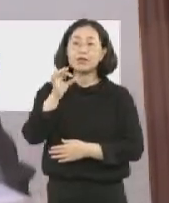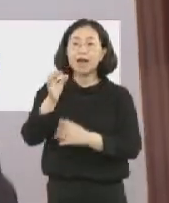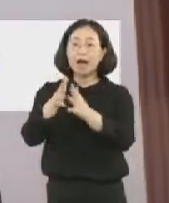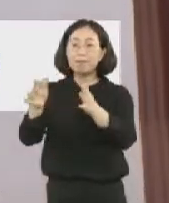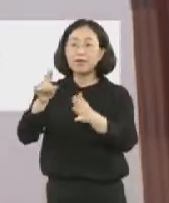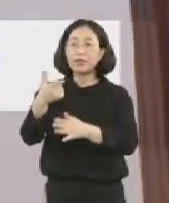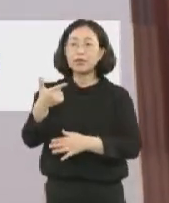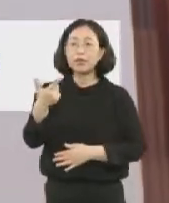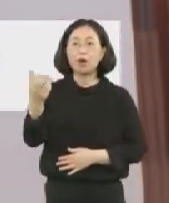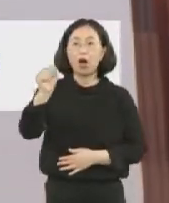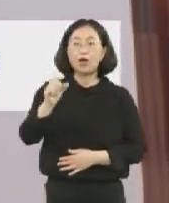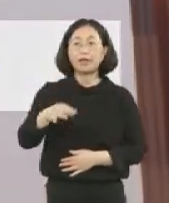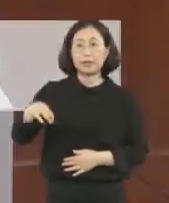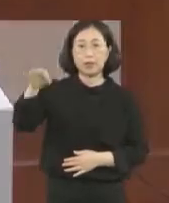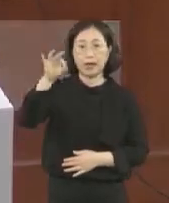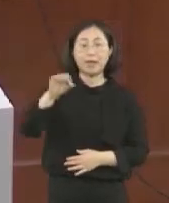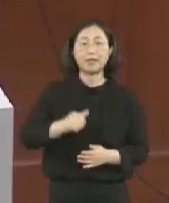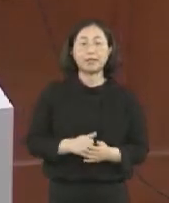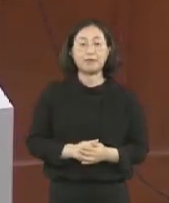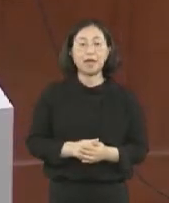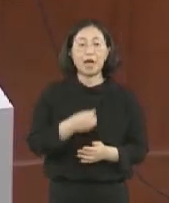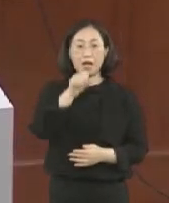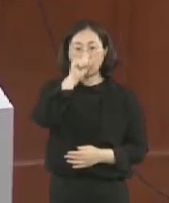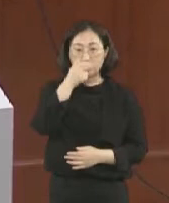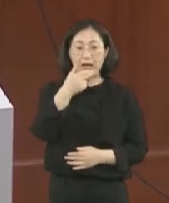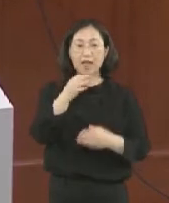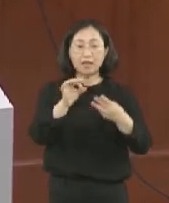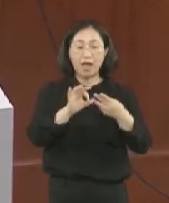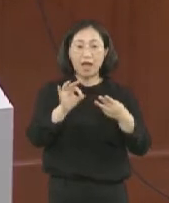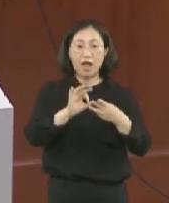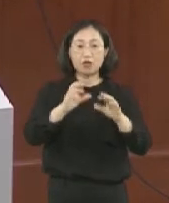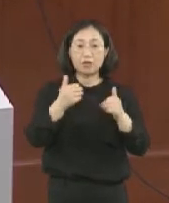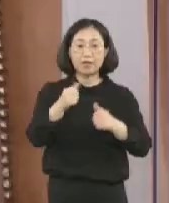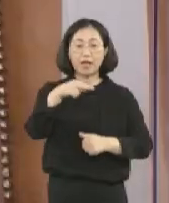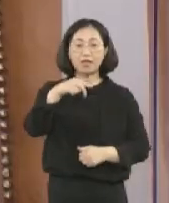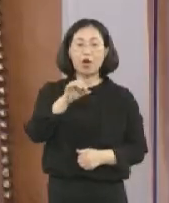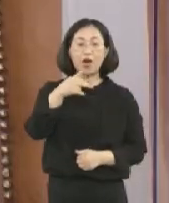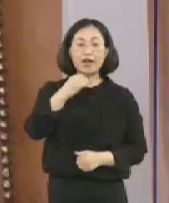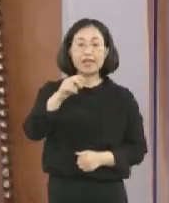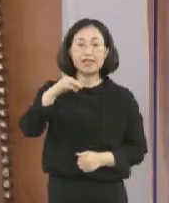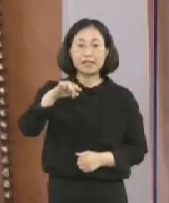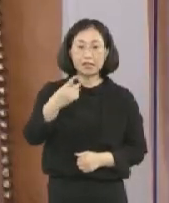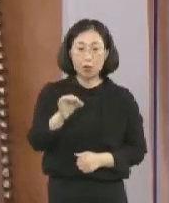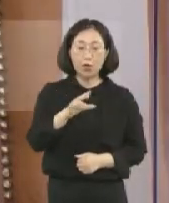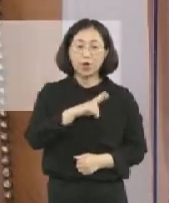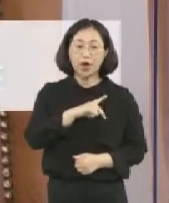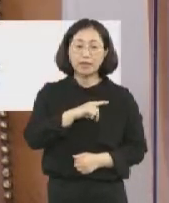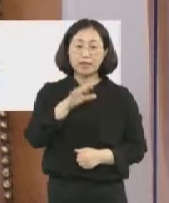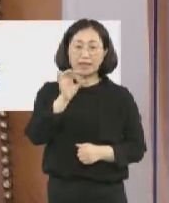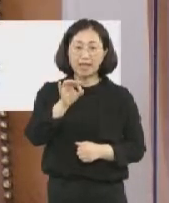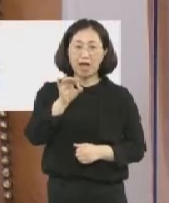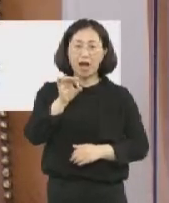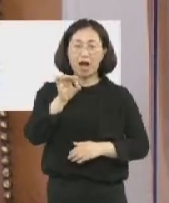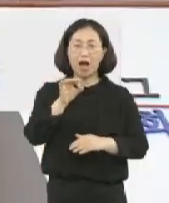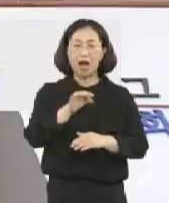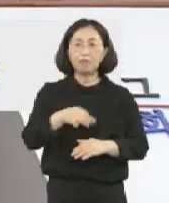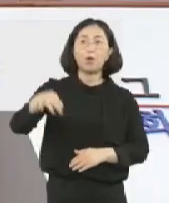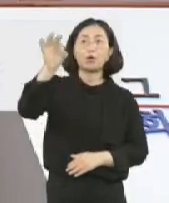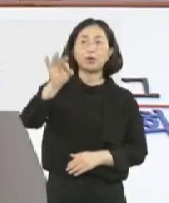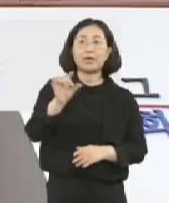아파트가 6억 원 이상 올랐습니다. 서산태안 국민의힘 성일정 의원은 재산 변동폭이 가장